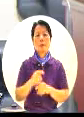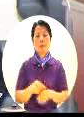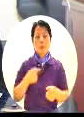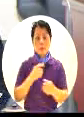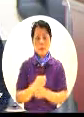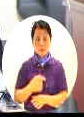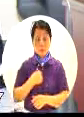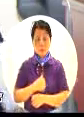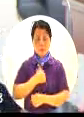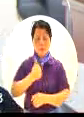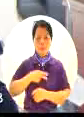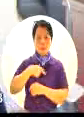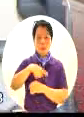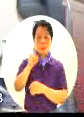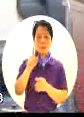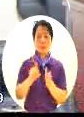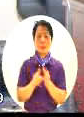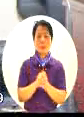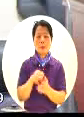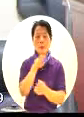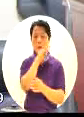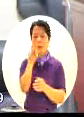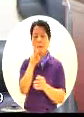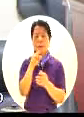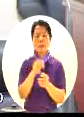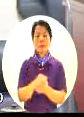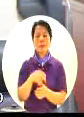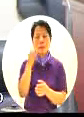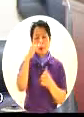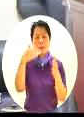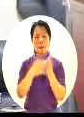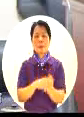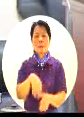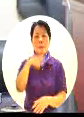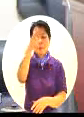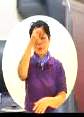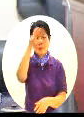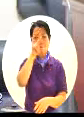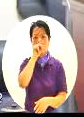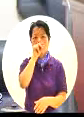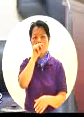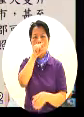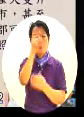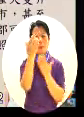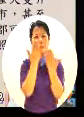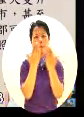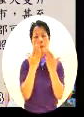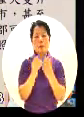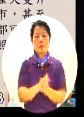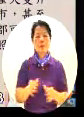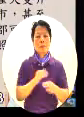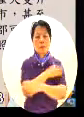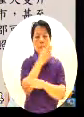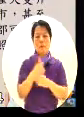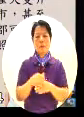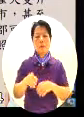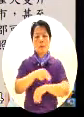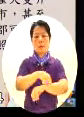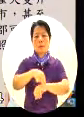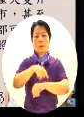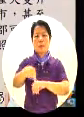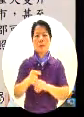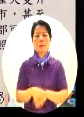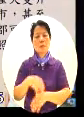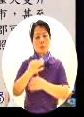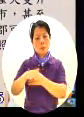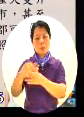遐吼，拢看到一只黄色小鸭呢吼。整个所有的整体的规划，我认为非常的